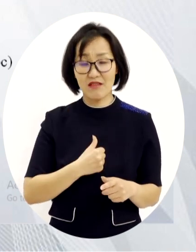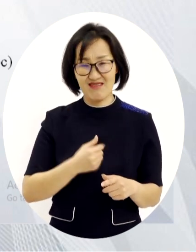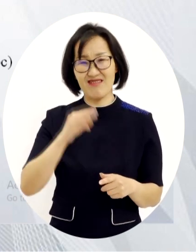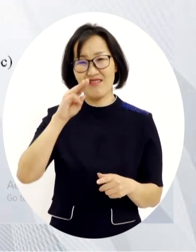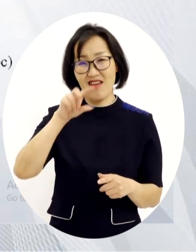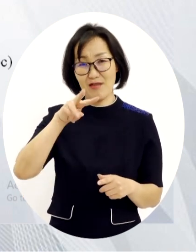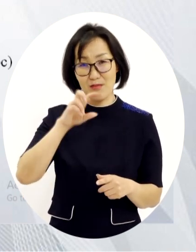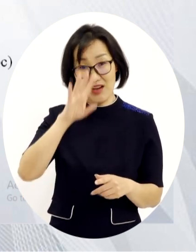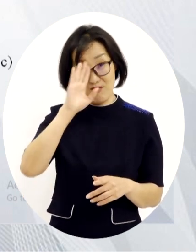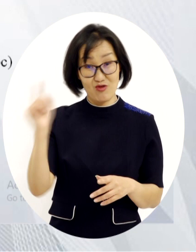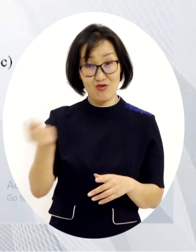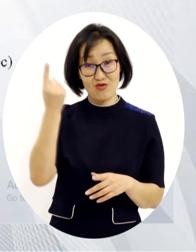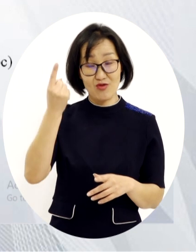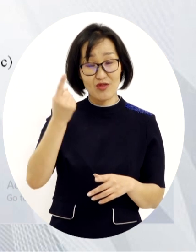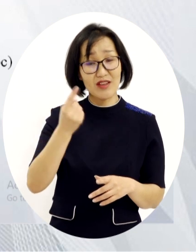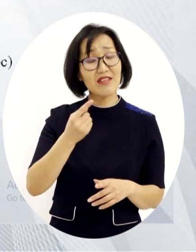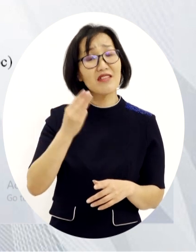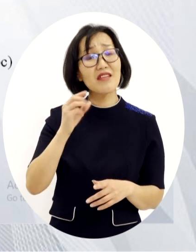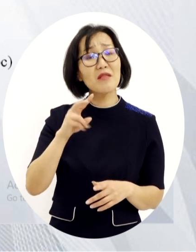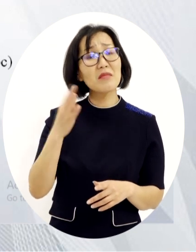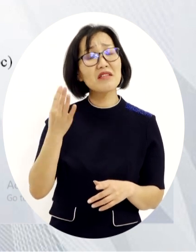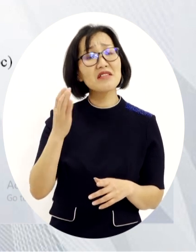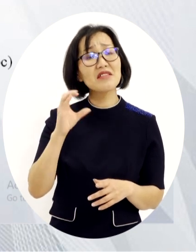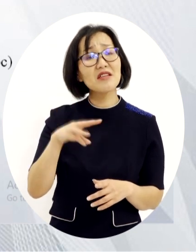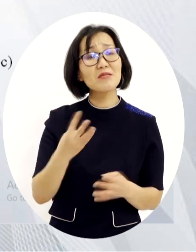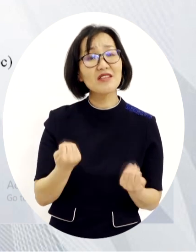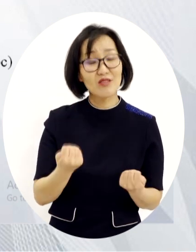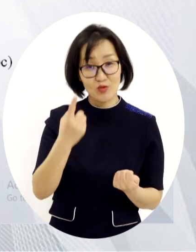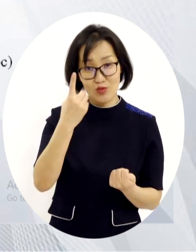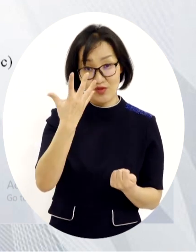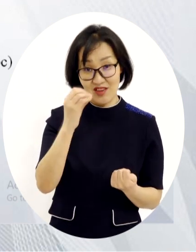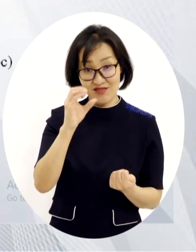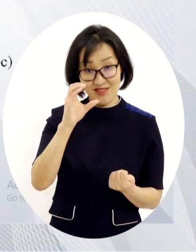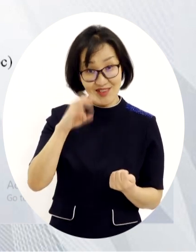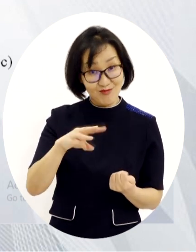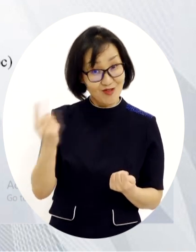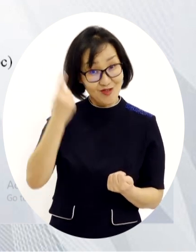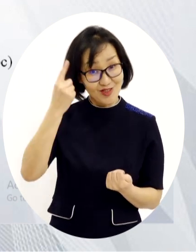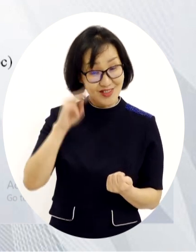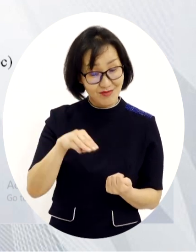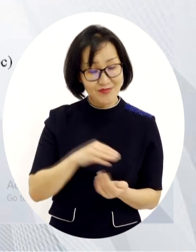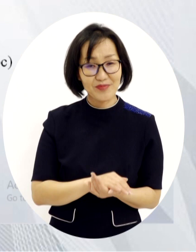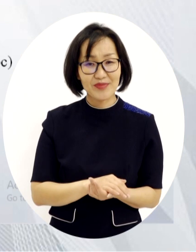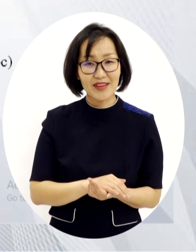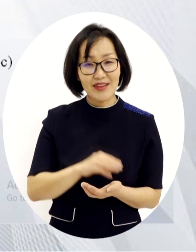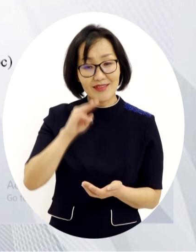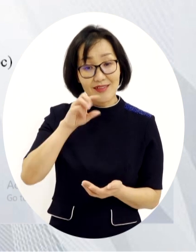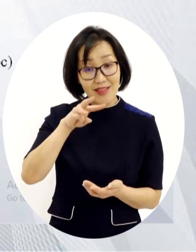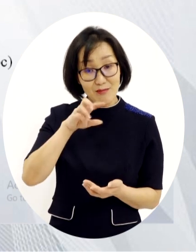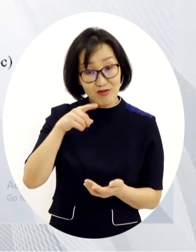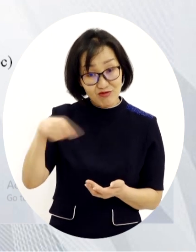Тэлмэн хамгийн өндөр байна. Тэлмэн хэдэн сантиметр байлаа? 150 сантиметр байсан. Тэгвэл